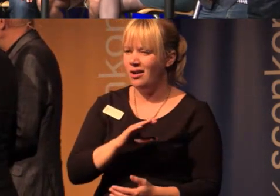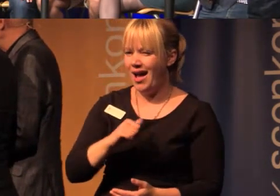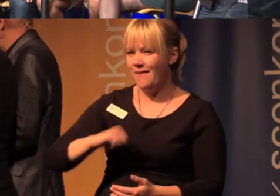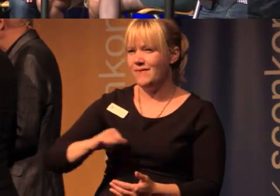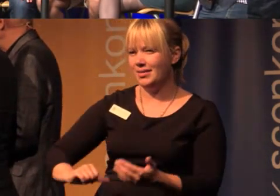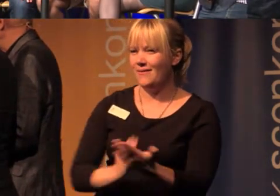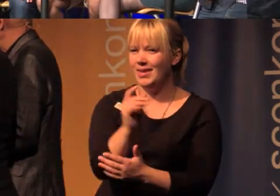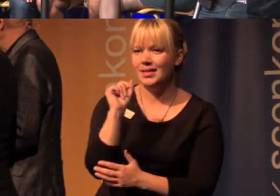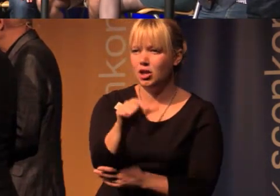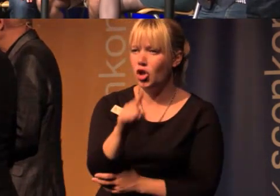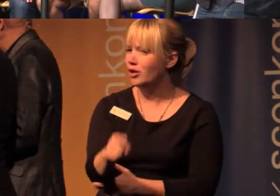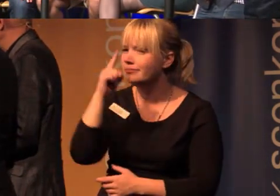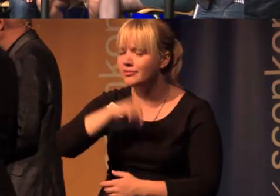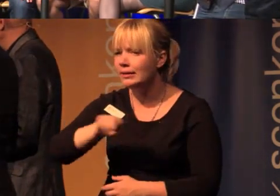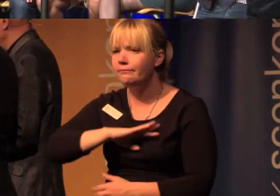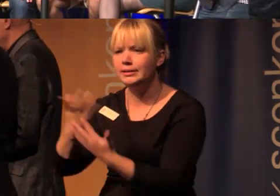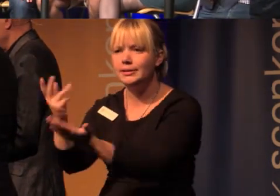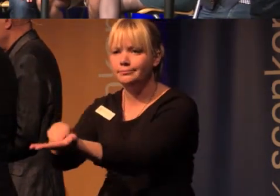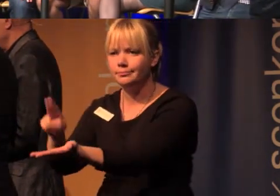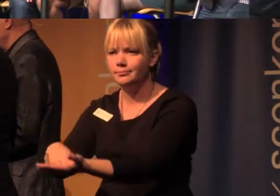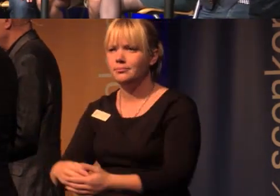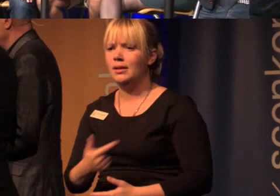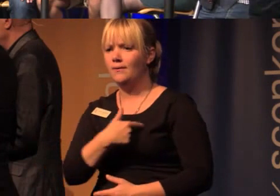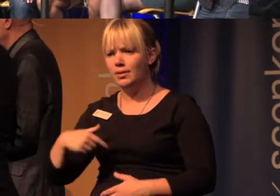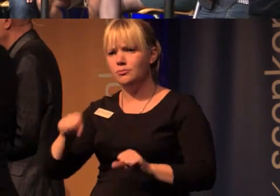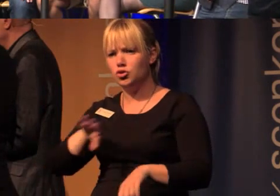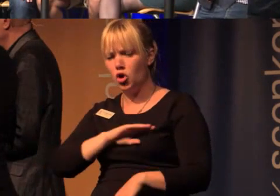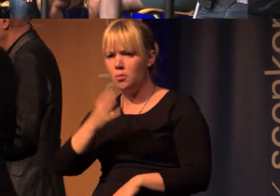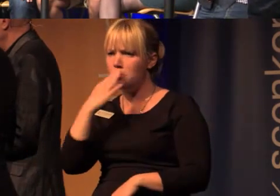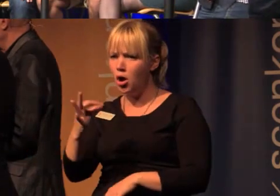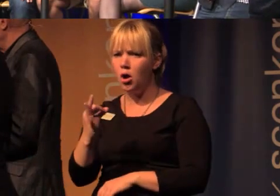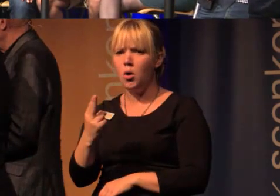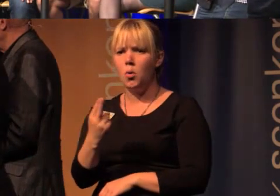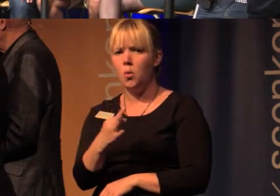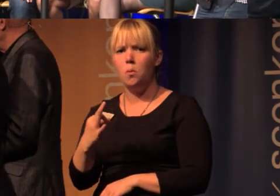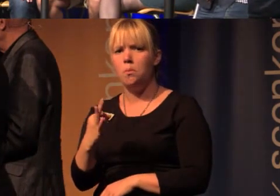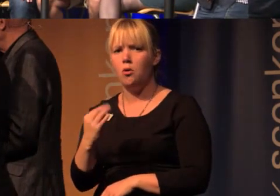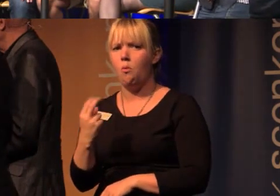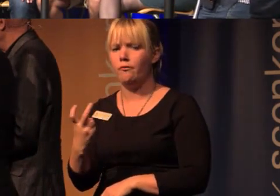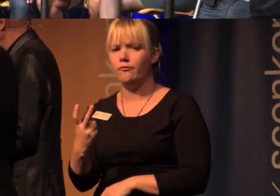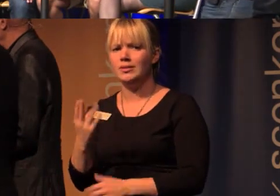att vi behöver ha en reformerad upphovsrätt. Vi behöver se över hur vi ser